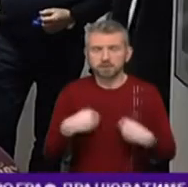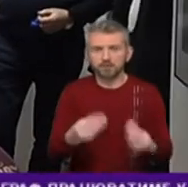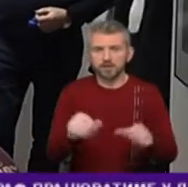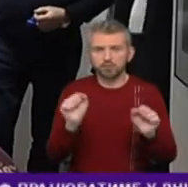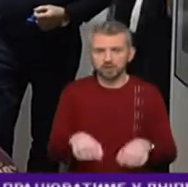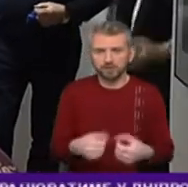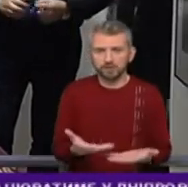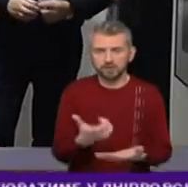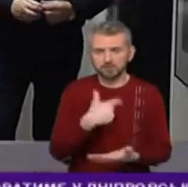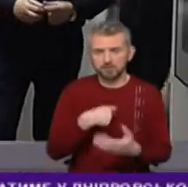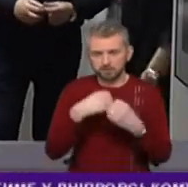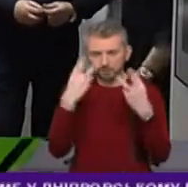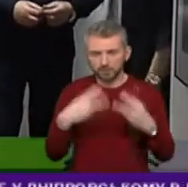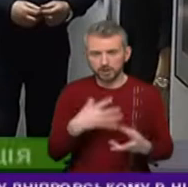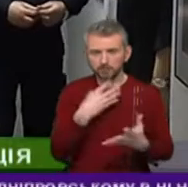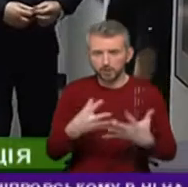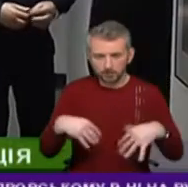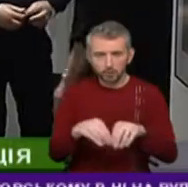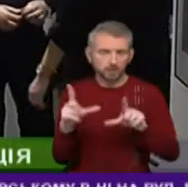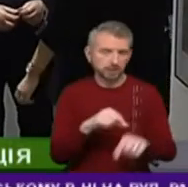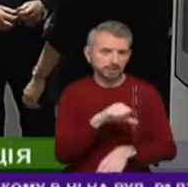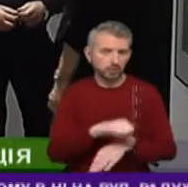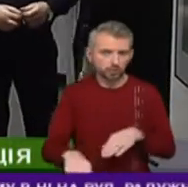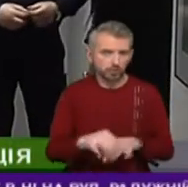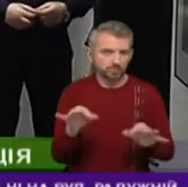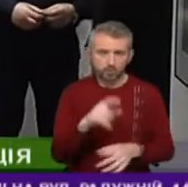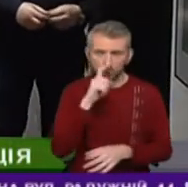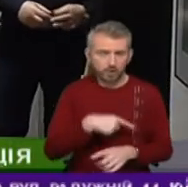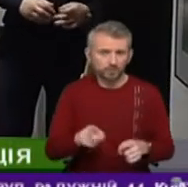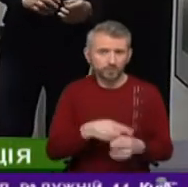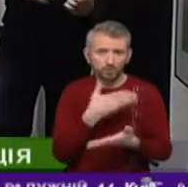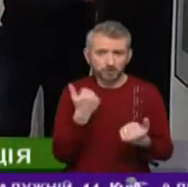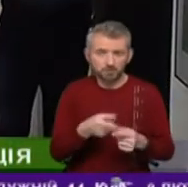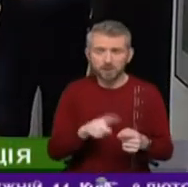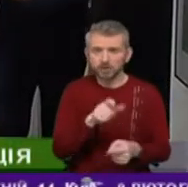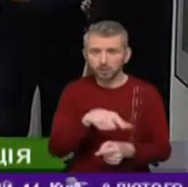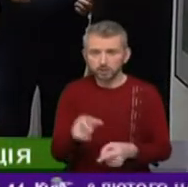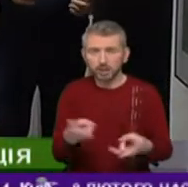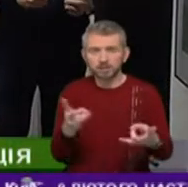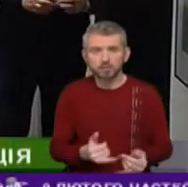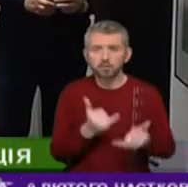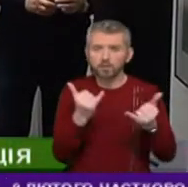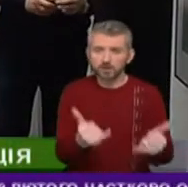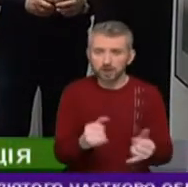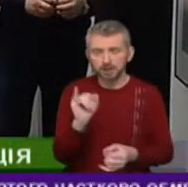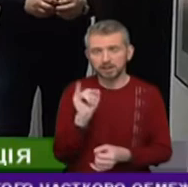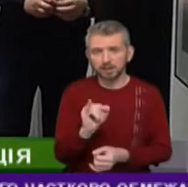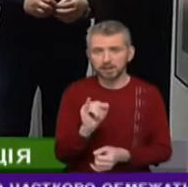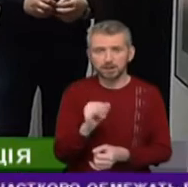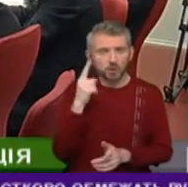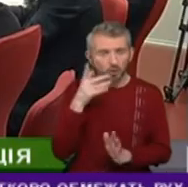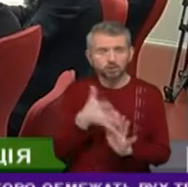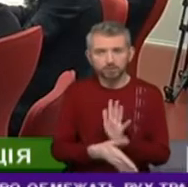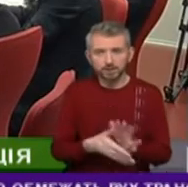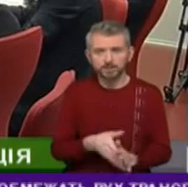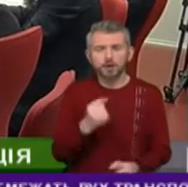можливість утримувати себе і свою сім'ю, їде за кордон. Нічого поганого в цьому немає, цих людей треба поважати і